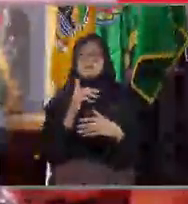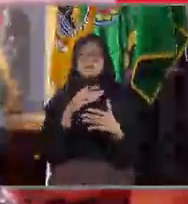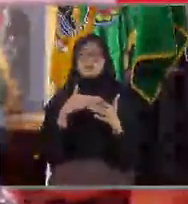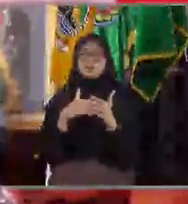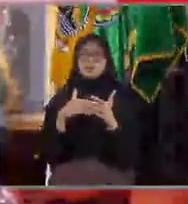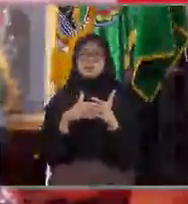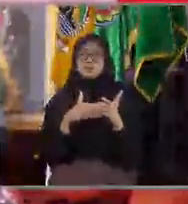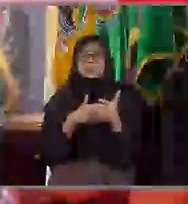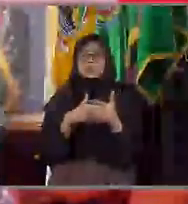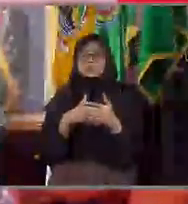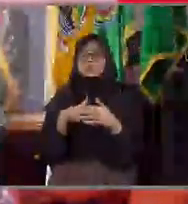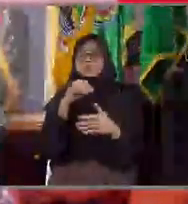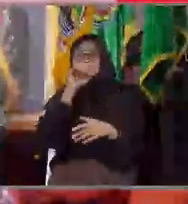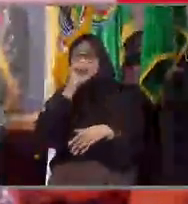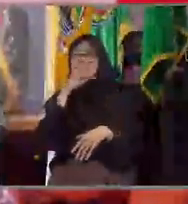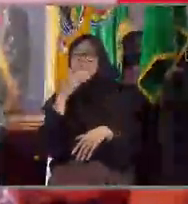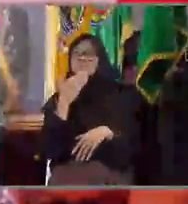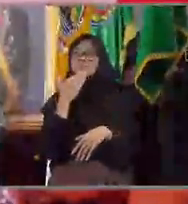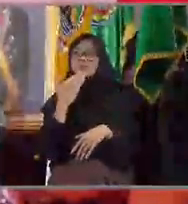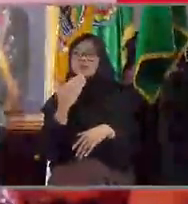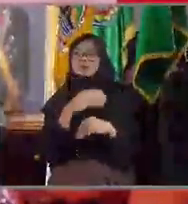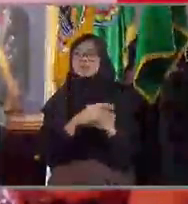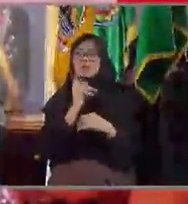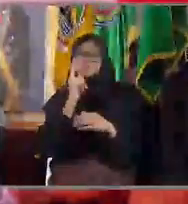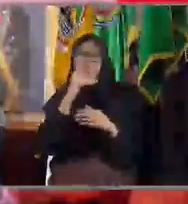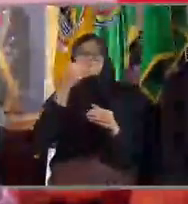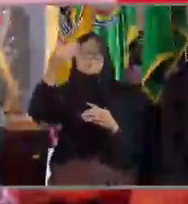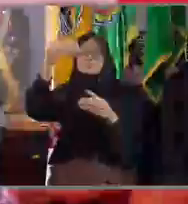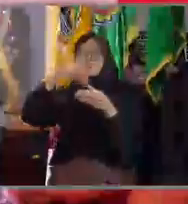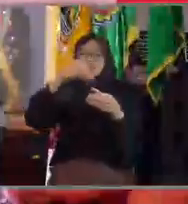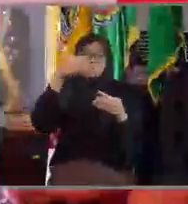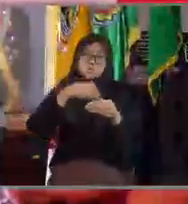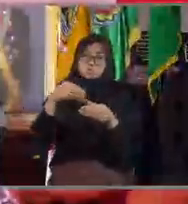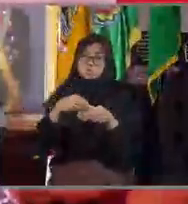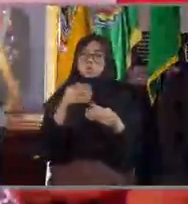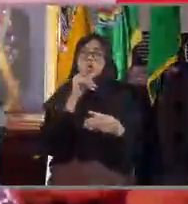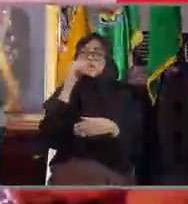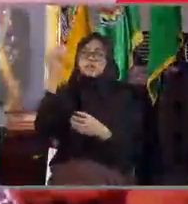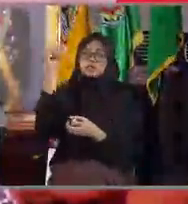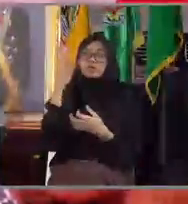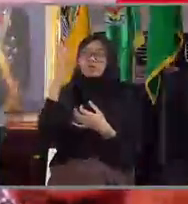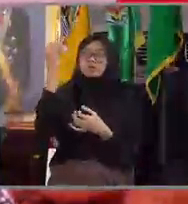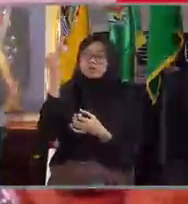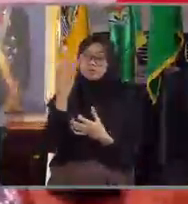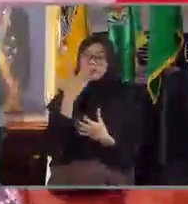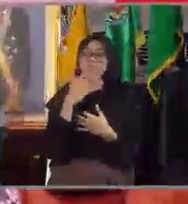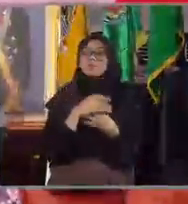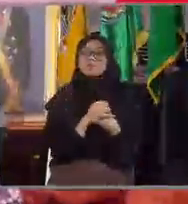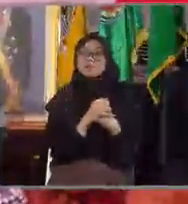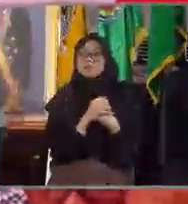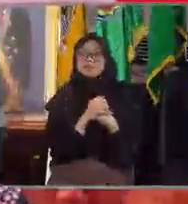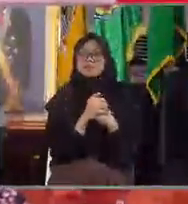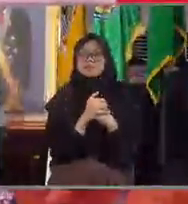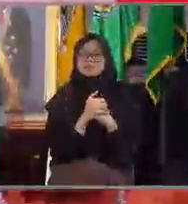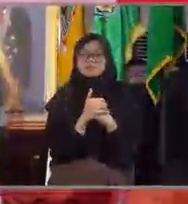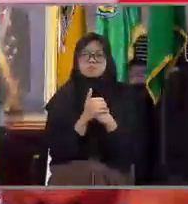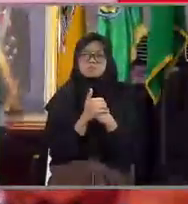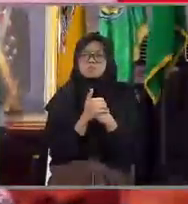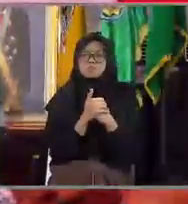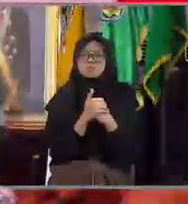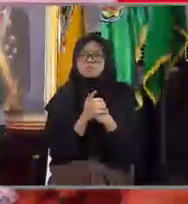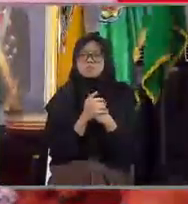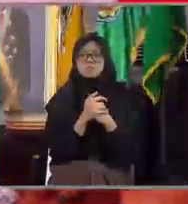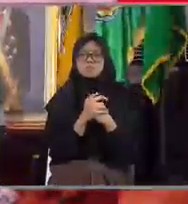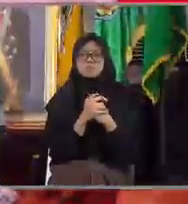kami terima kasih sekali dapat beberapa masukan-masukan informasi sigey Doakan kami bekerja